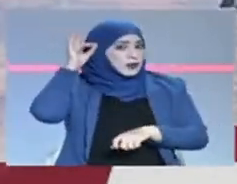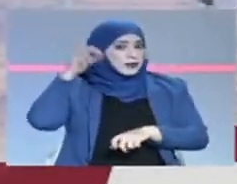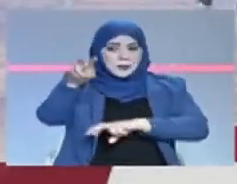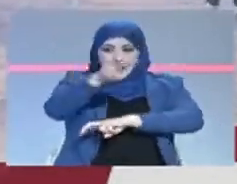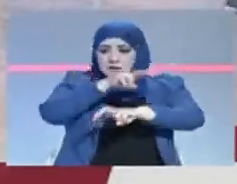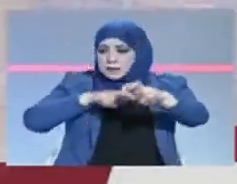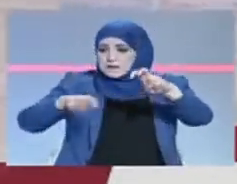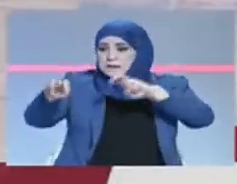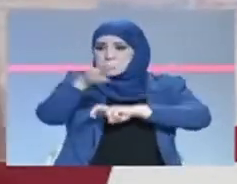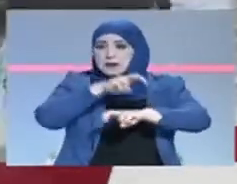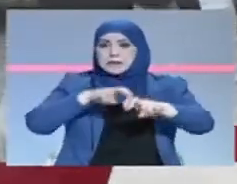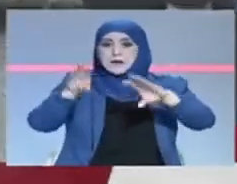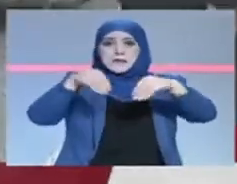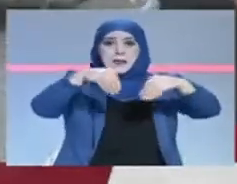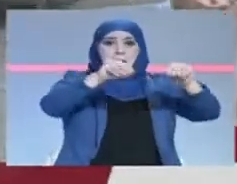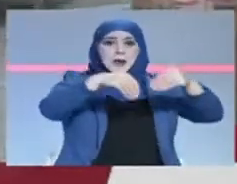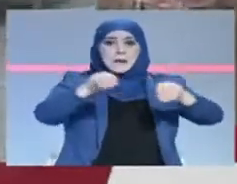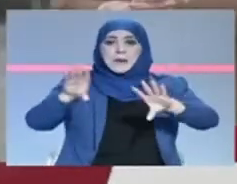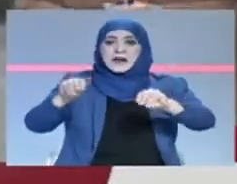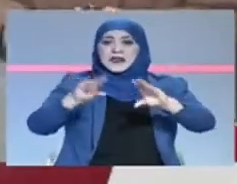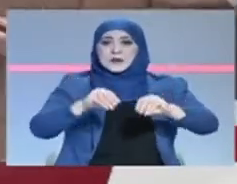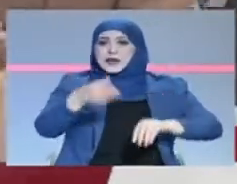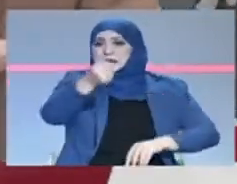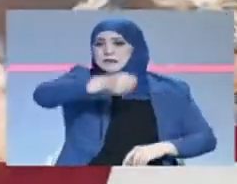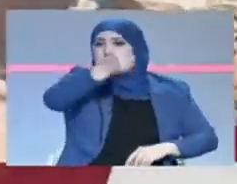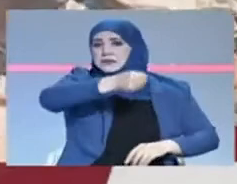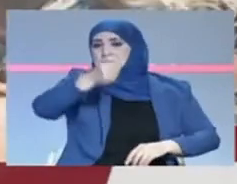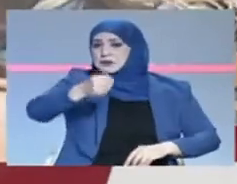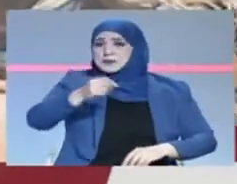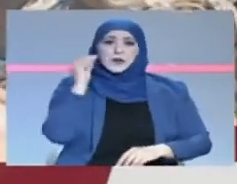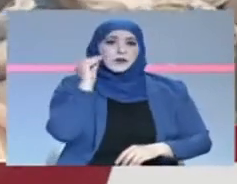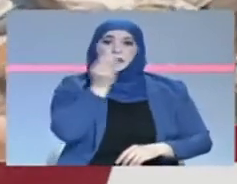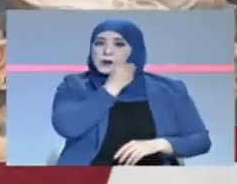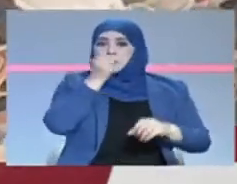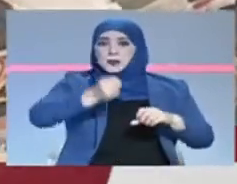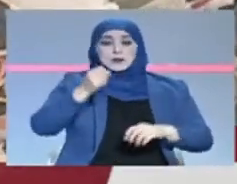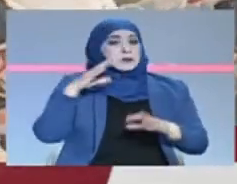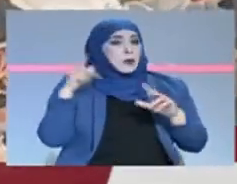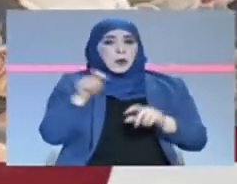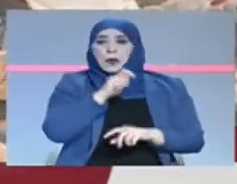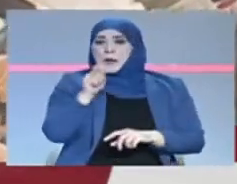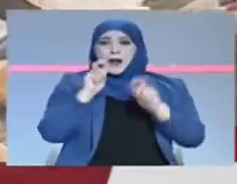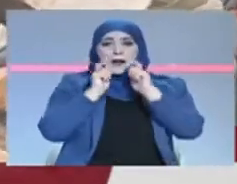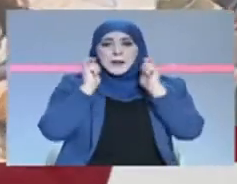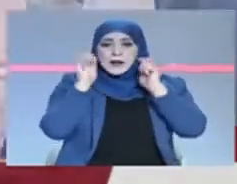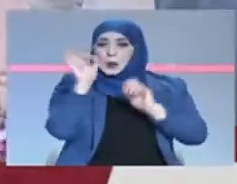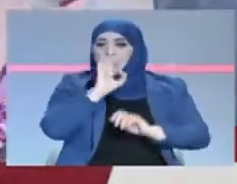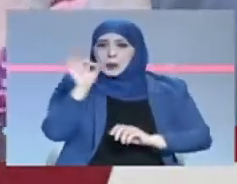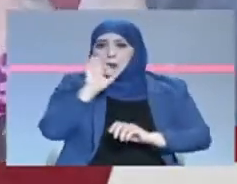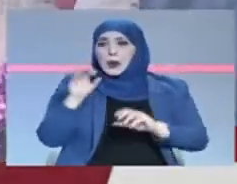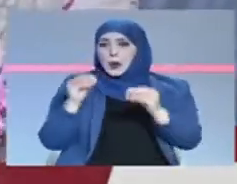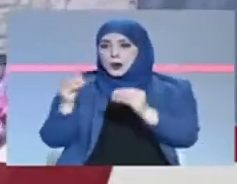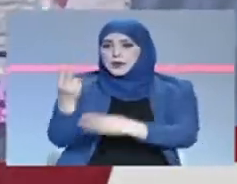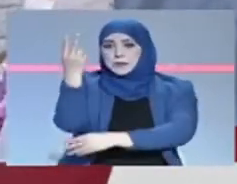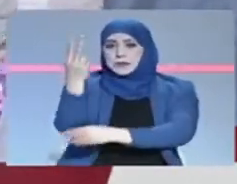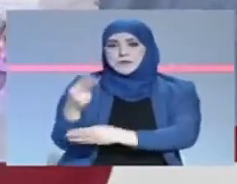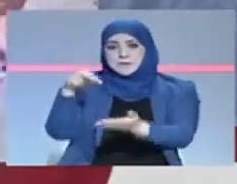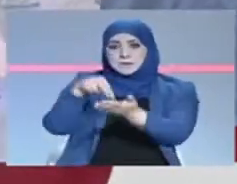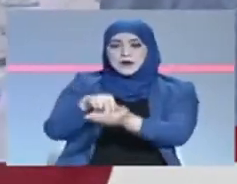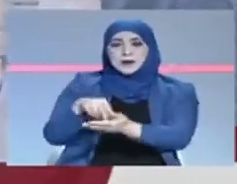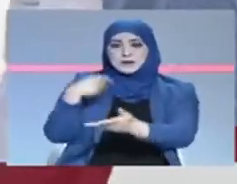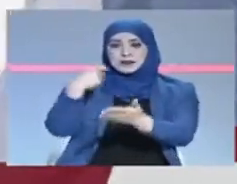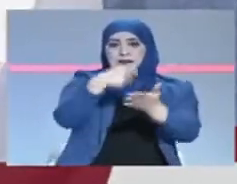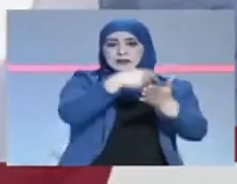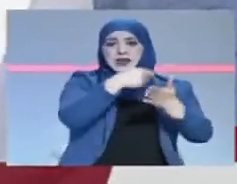الأسواق دون كمامة، يصافح بعضهم البعض أو يقف على محلات بيع الملابس المستعملة أو يحتسي